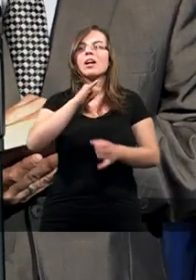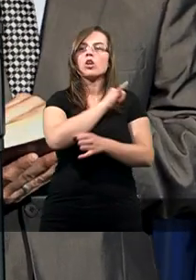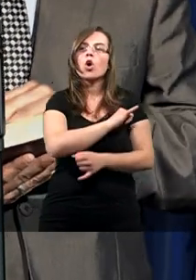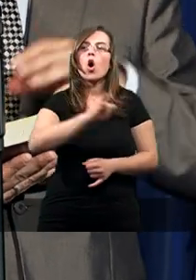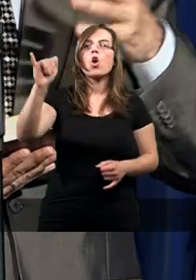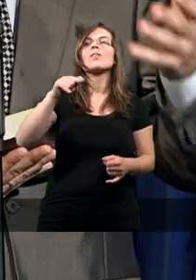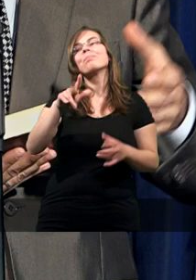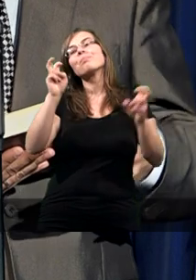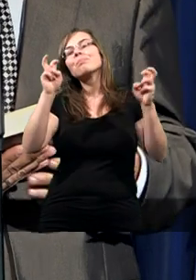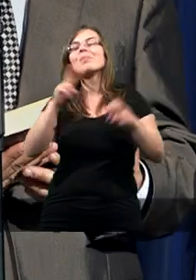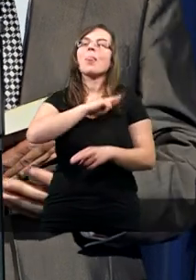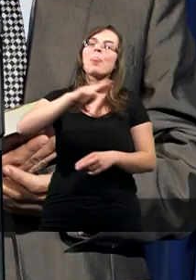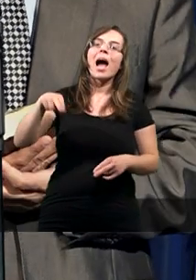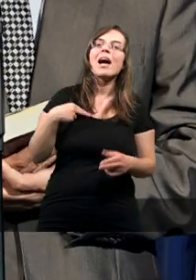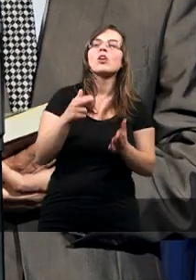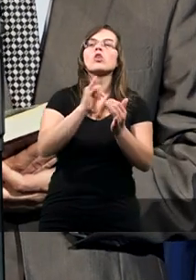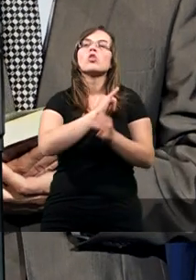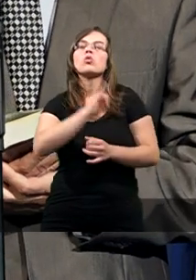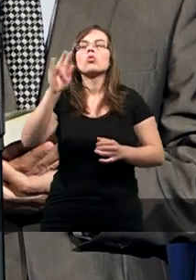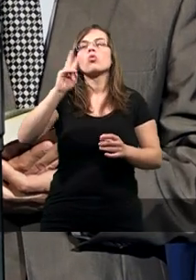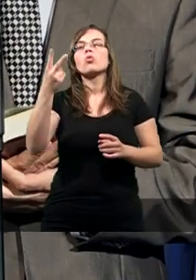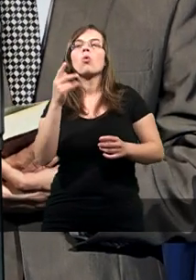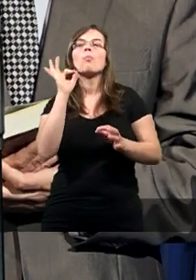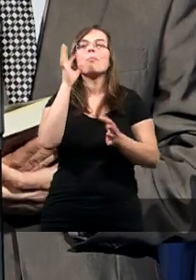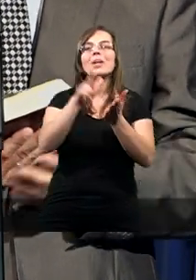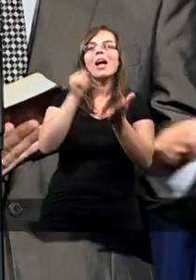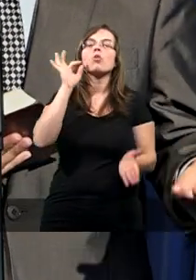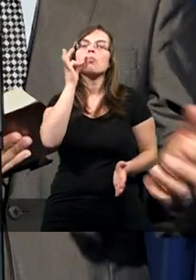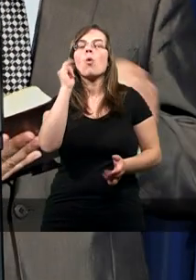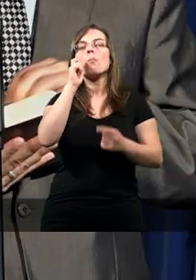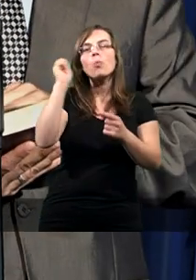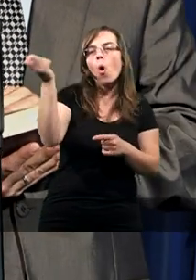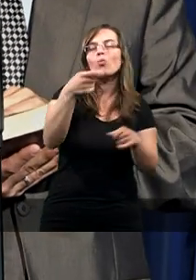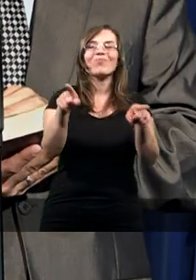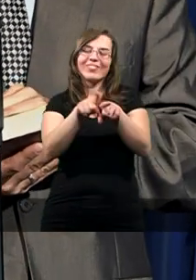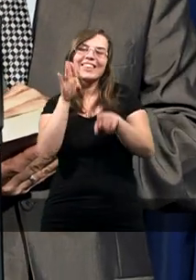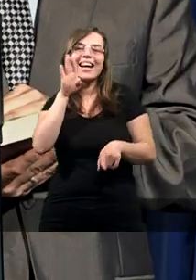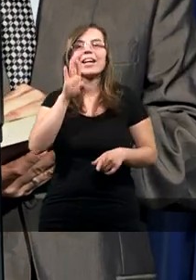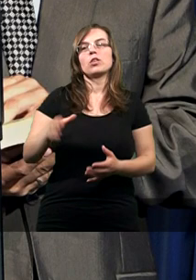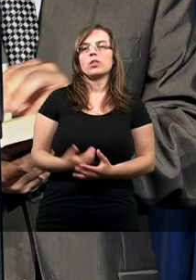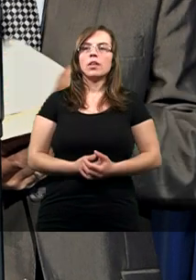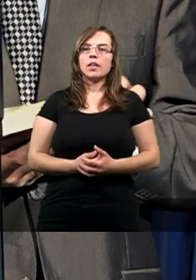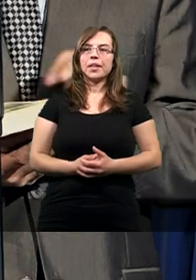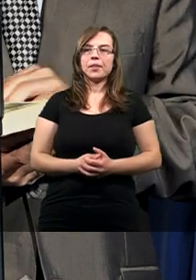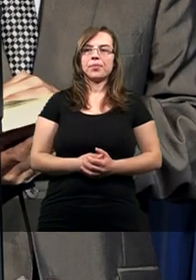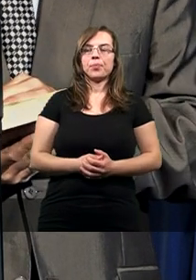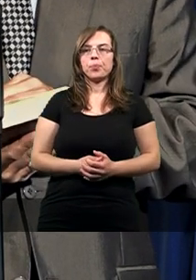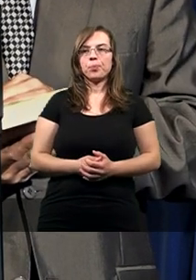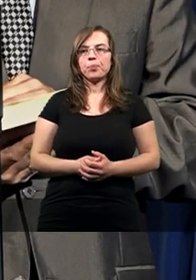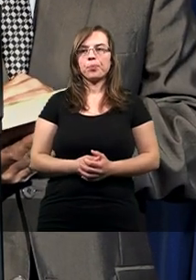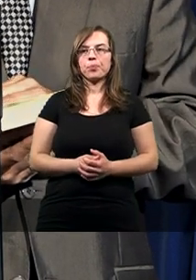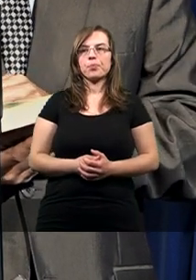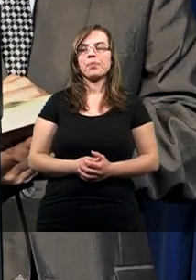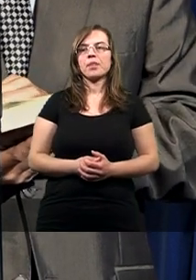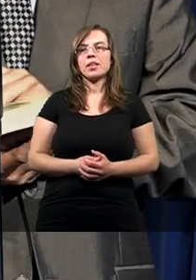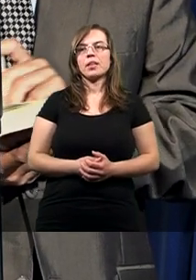nasza rocznica, więc jest to właściwie nasz drugi miesiąc miodowy i podróż też taka. And just one little funny point of